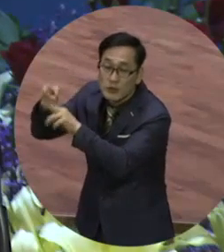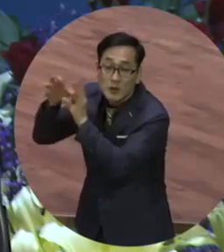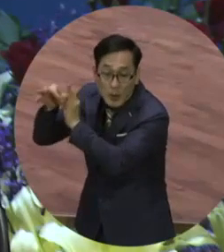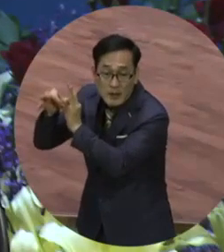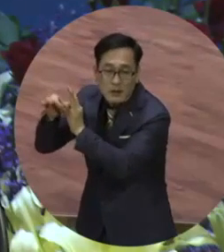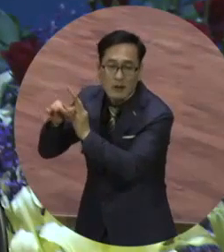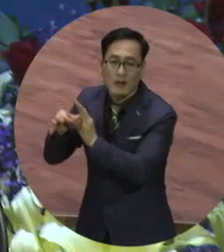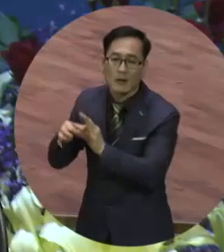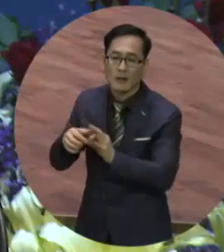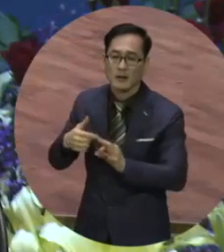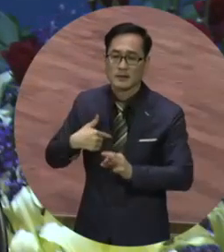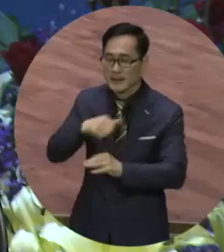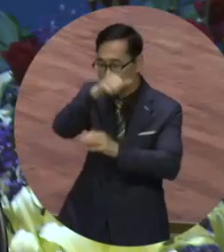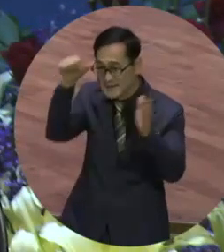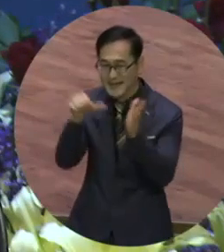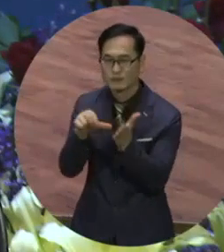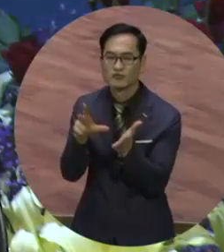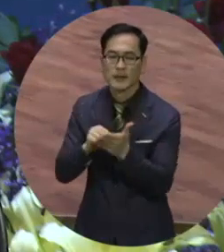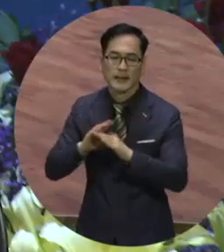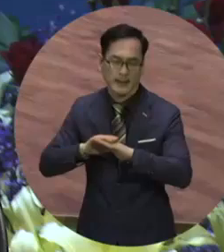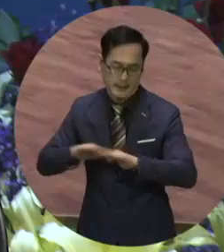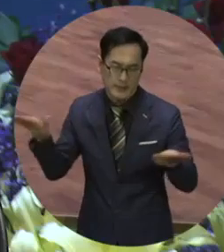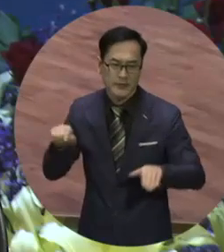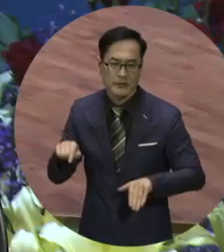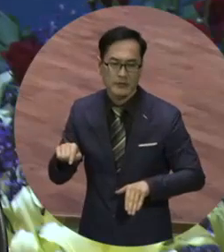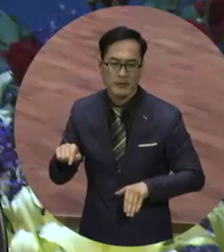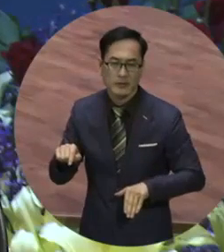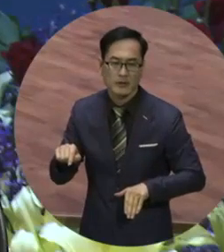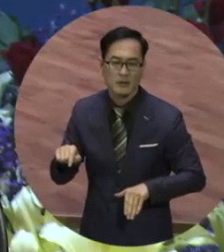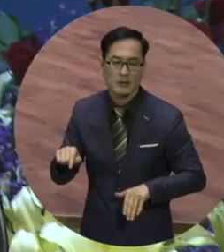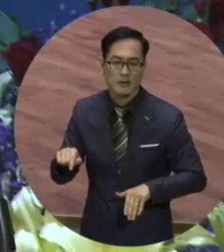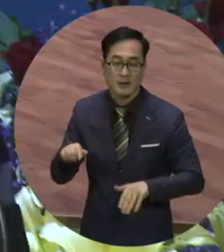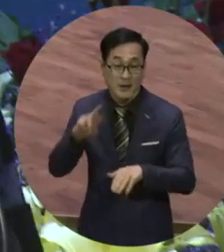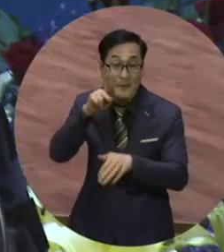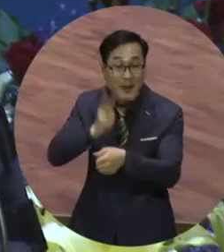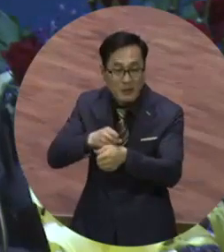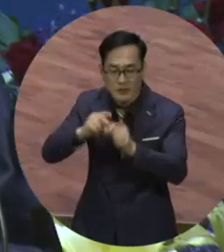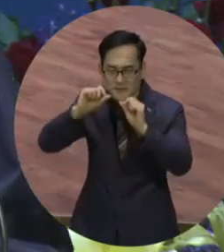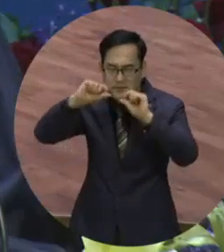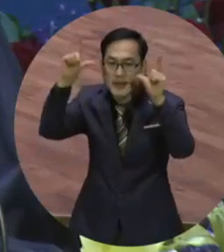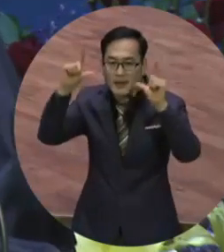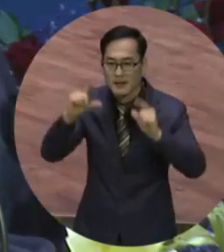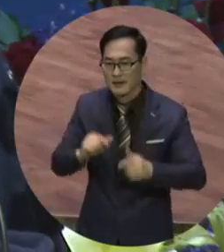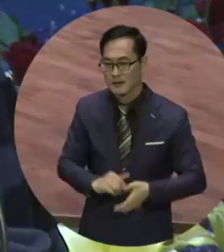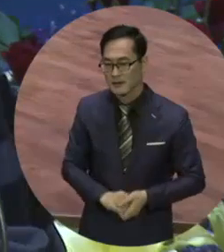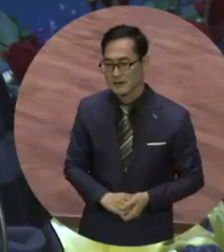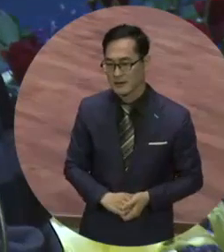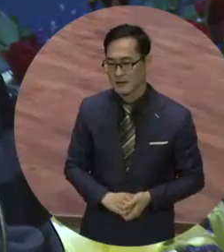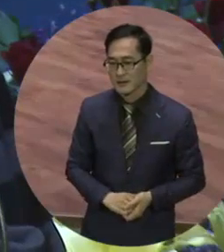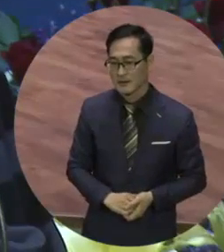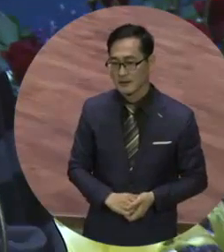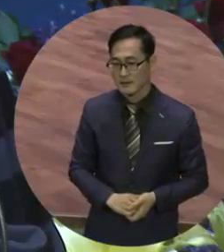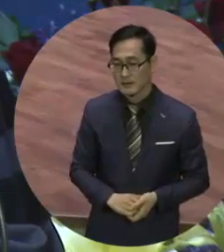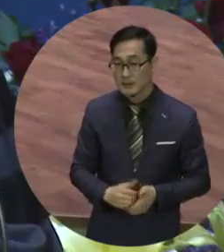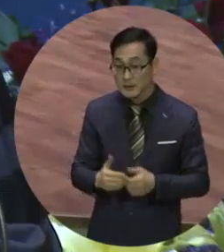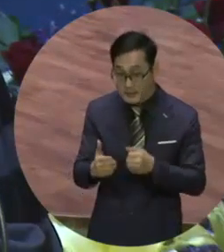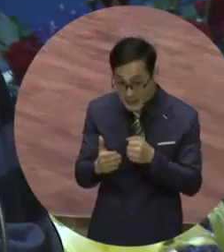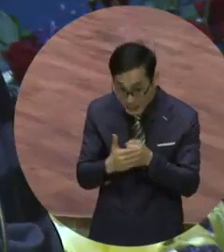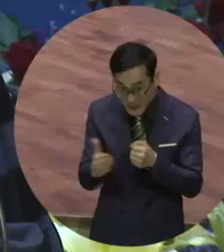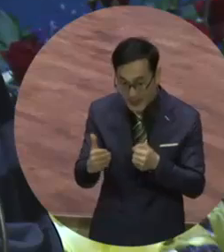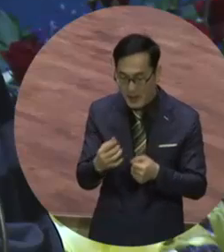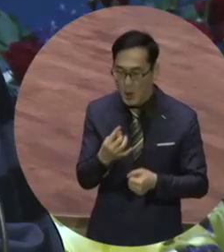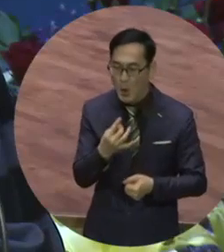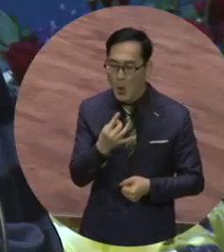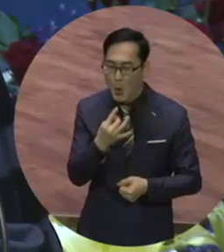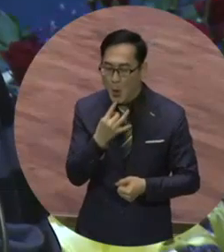하나님의 은혜로 받은 선물이다. 그래서 오직 의인은